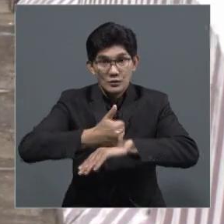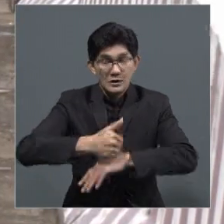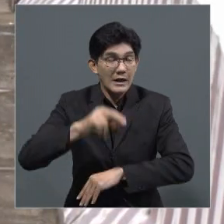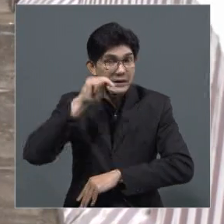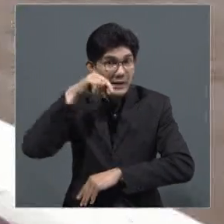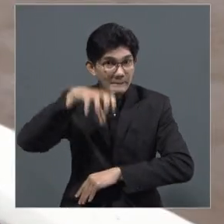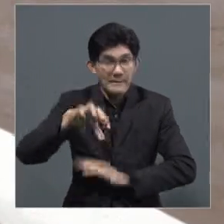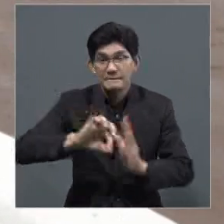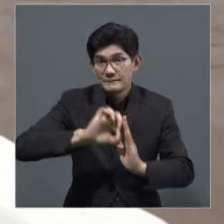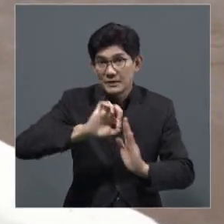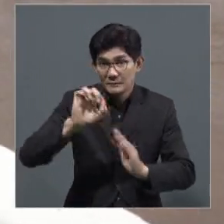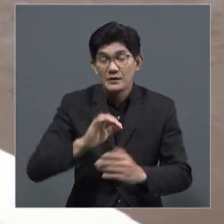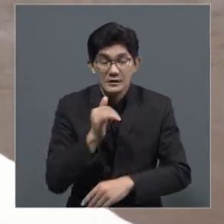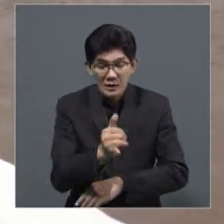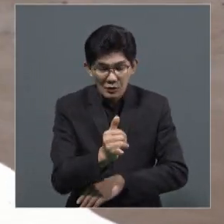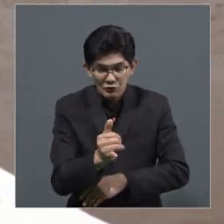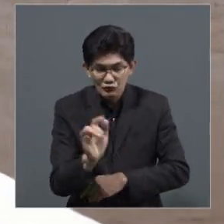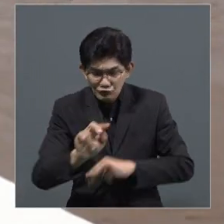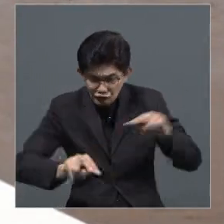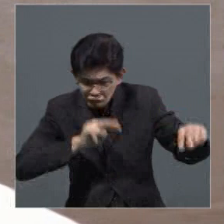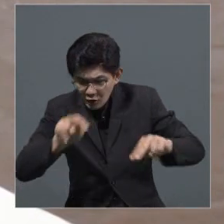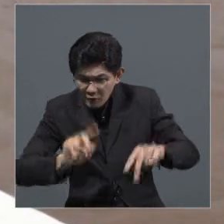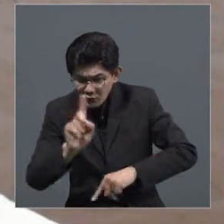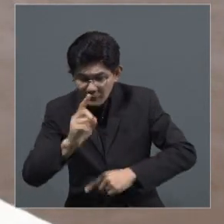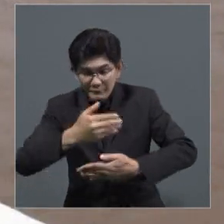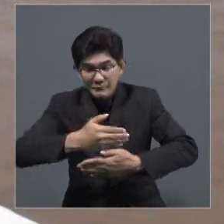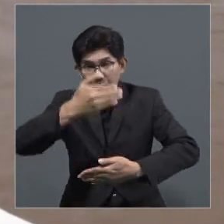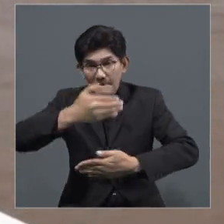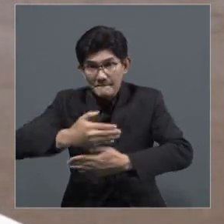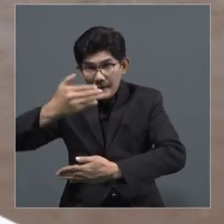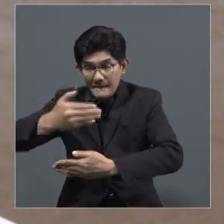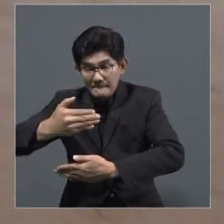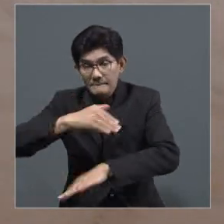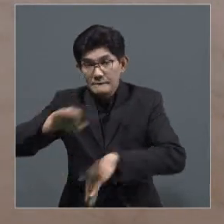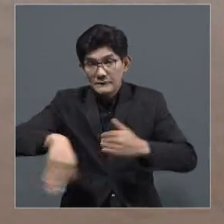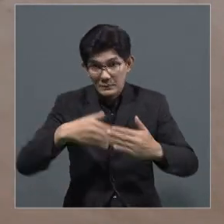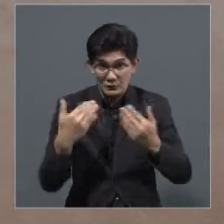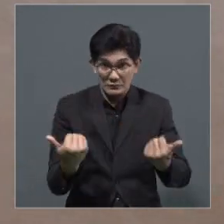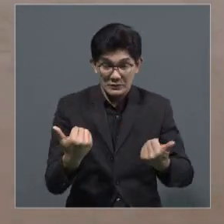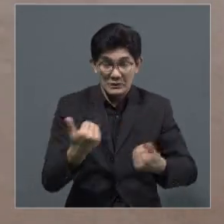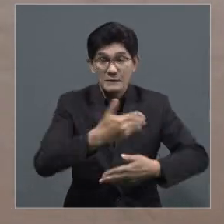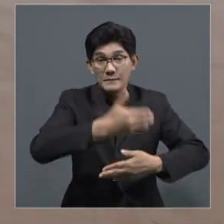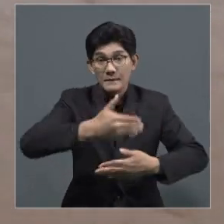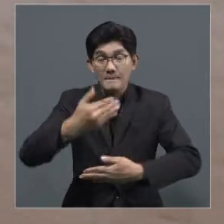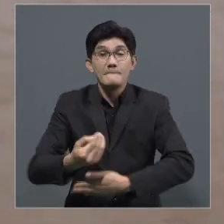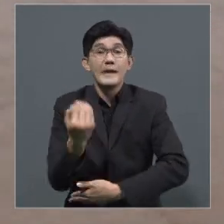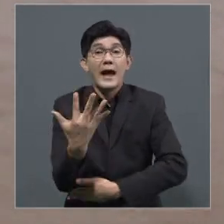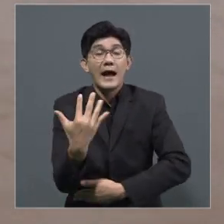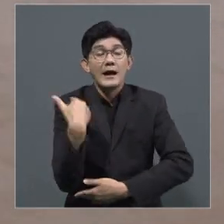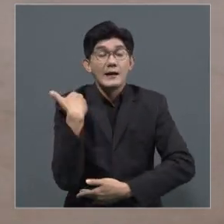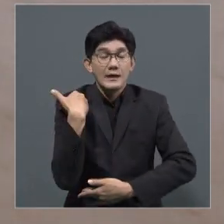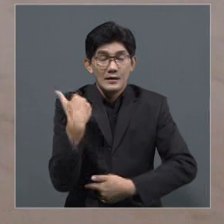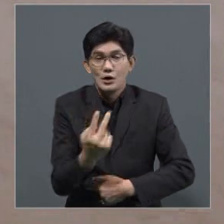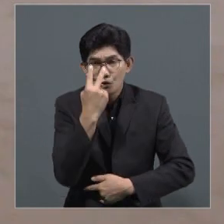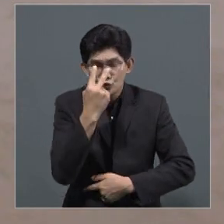ชลประทานเชียงใหม่ก็ได้ไปเอ่อดูเรื่องของการเปิดประตูระบายน้ำทั้งหมดอ่า 5บานนะครับเพื่อที่จะดุง